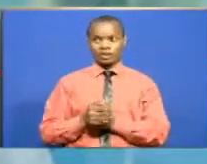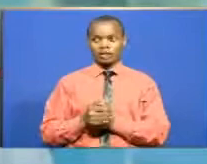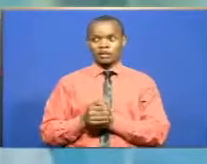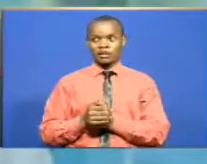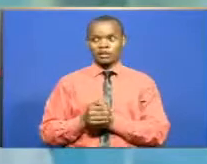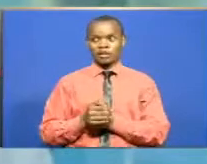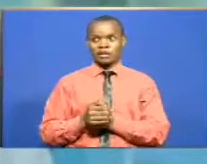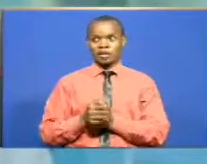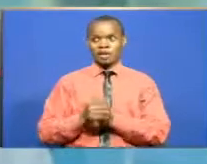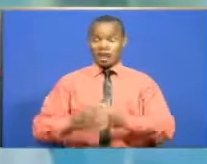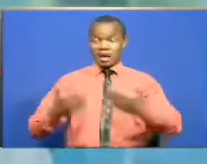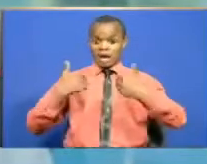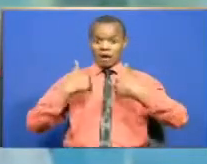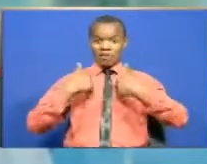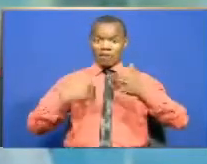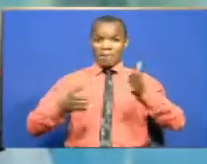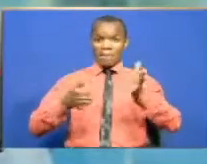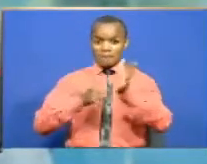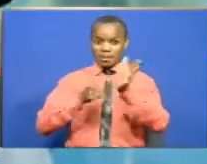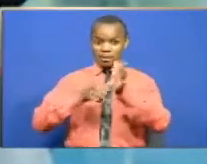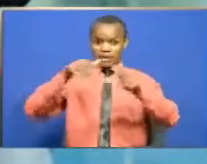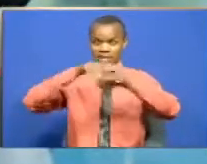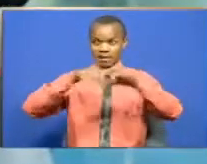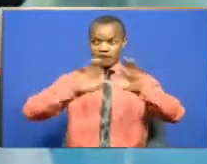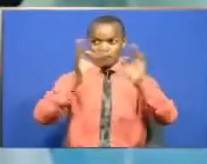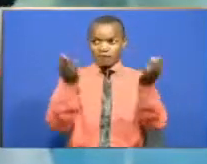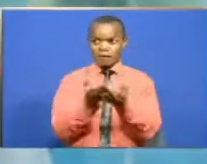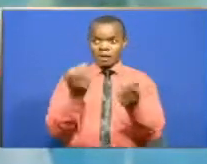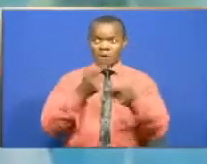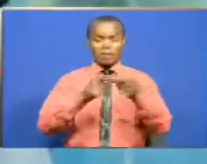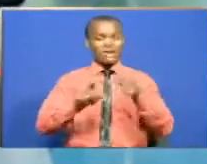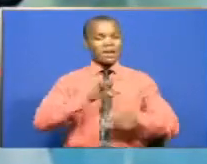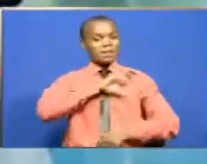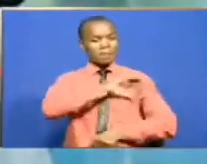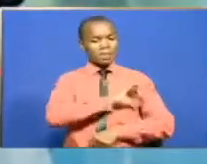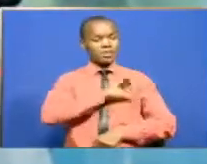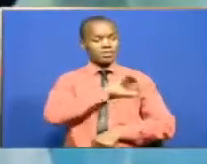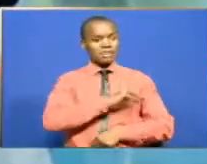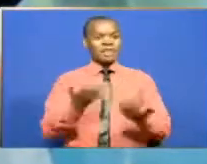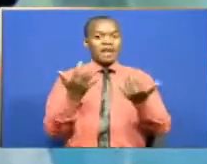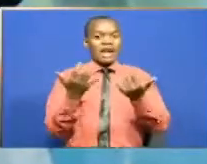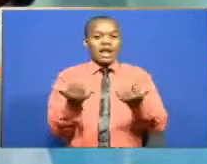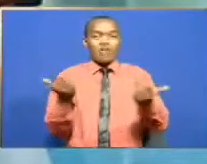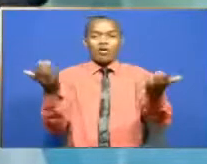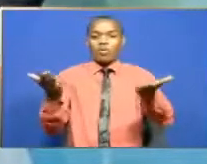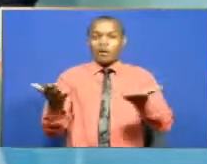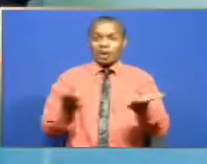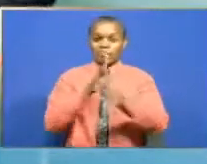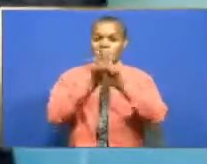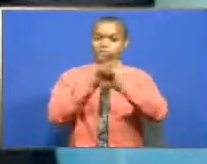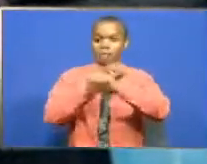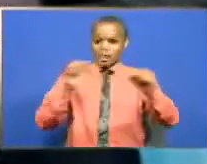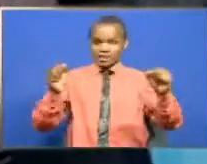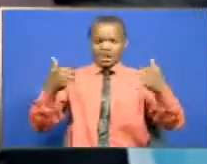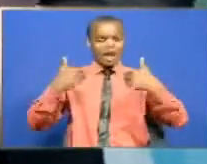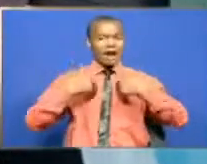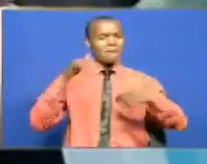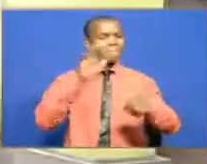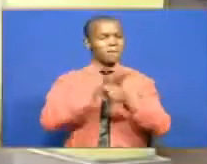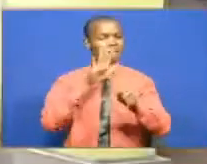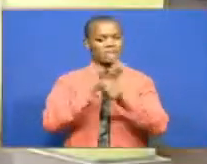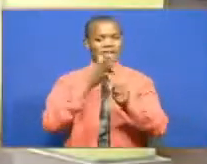anaita tragedy katika familia. Lakini amevumilia yote haya, tazama alipo. Kuna mengi zaidi kumhusu Joe